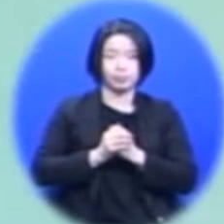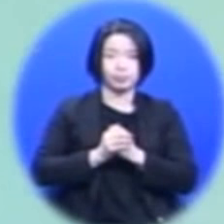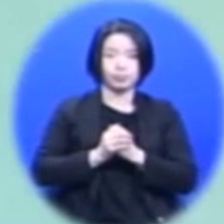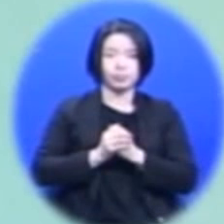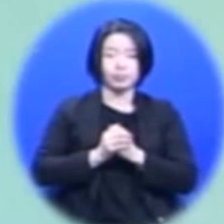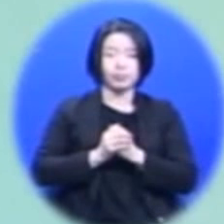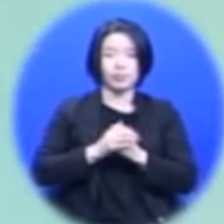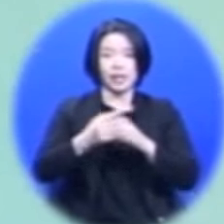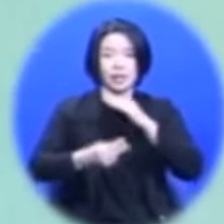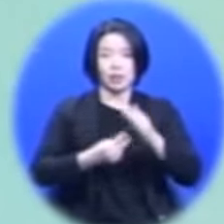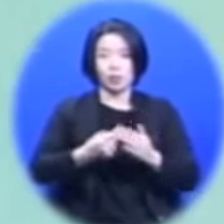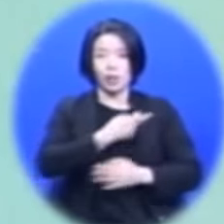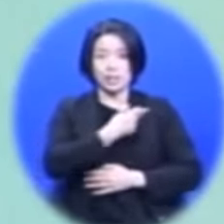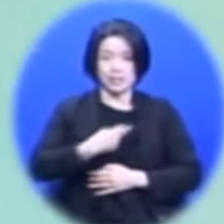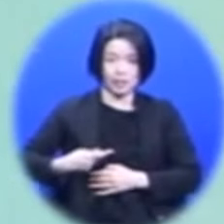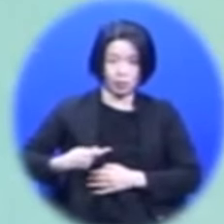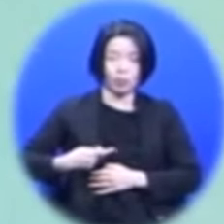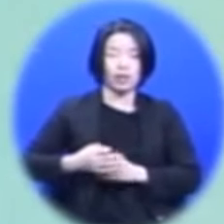이 요한 사도